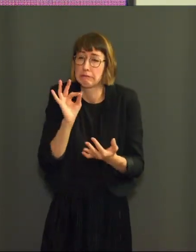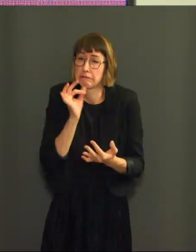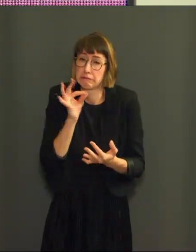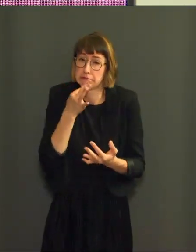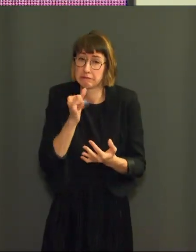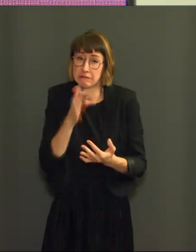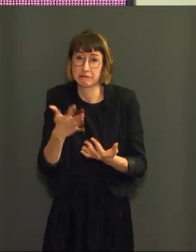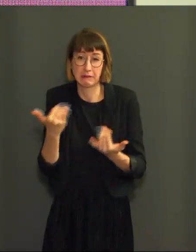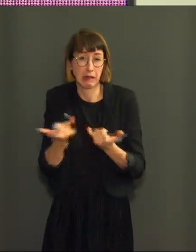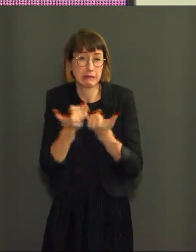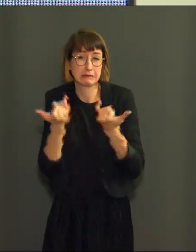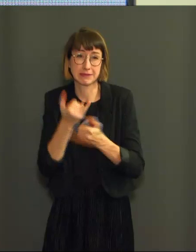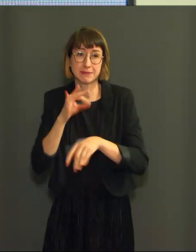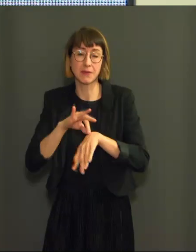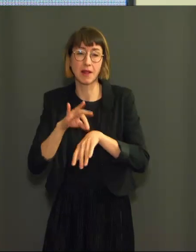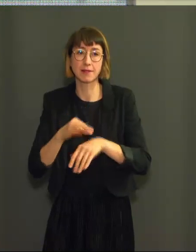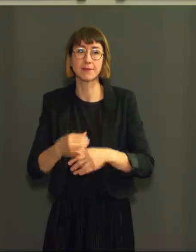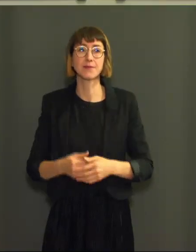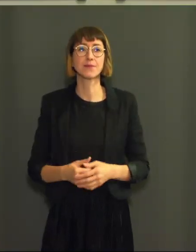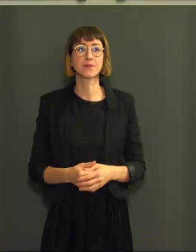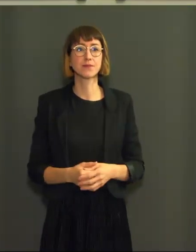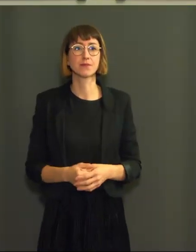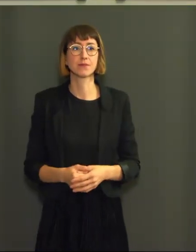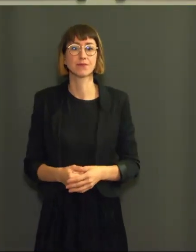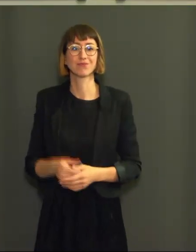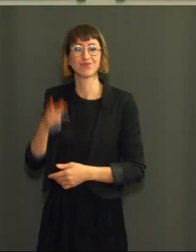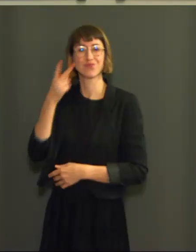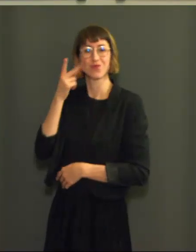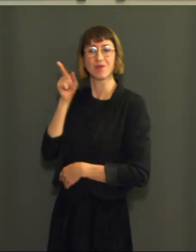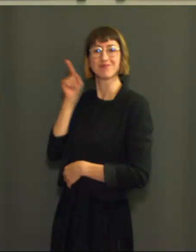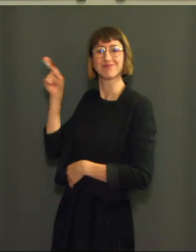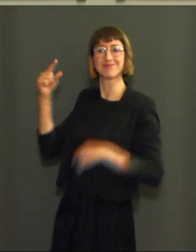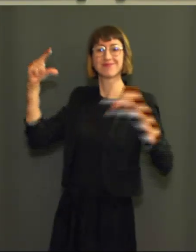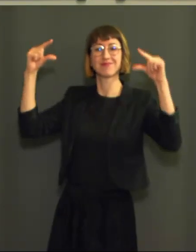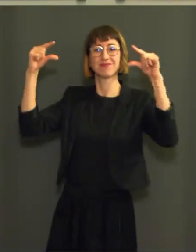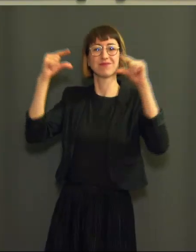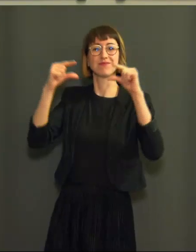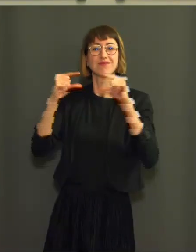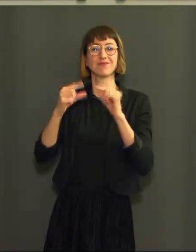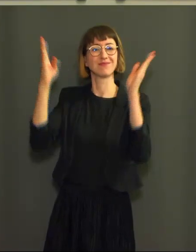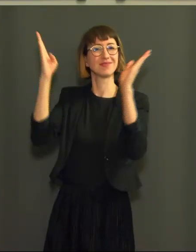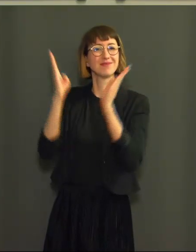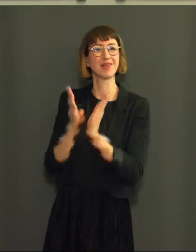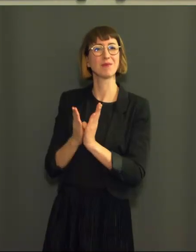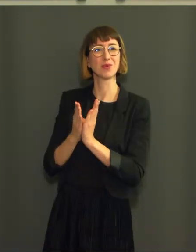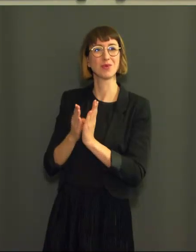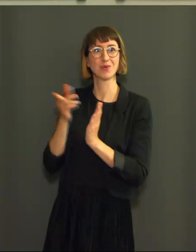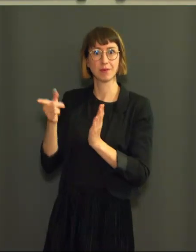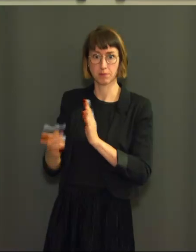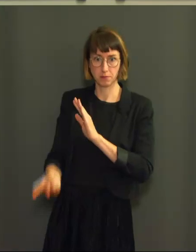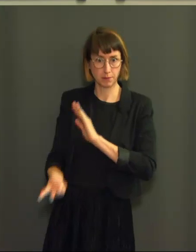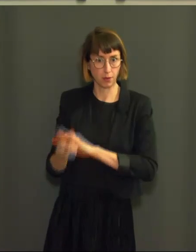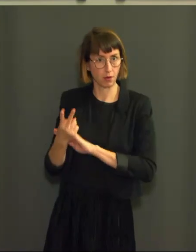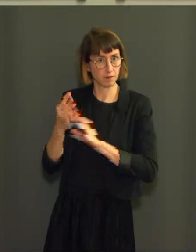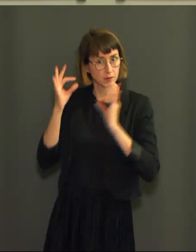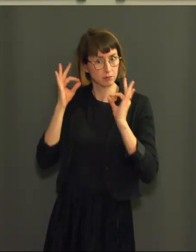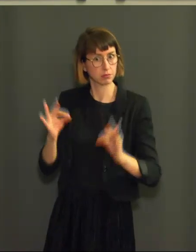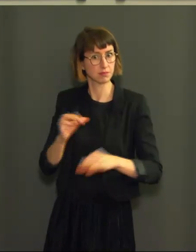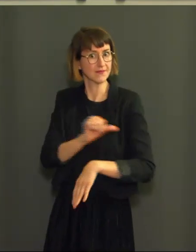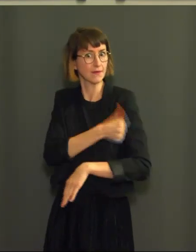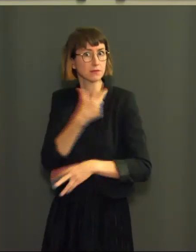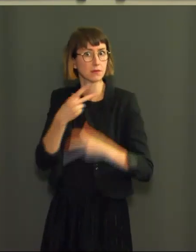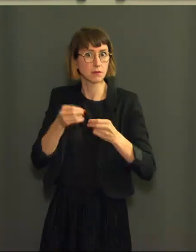On va voir dans la diapositive suivante ce qui se passe, mais donc ceci est une preuve supplémentaire, on l'a déjà dit, de l'efficacité de la vaccination. Alors,